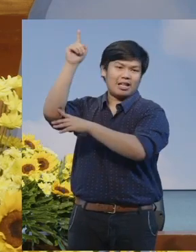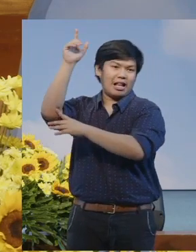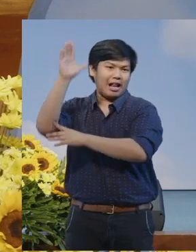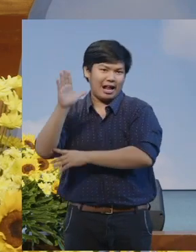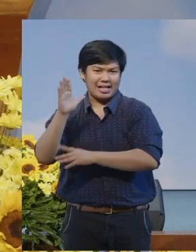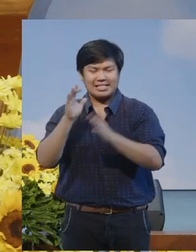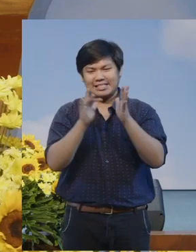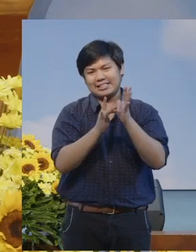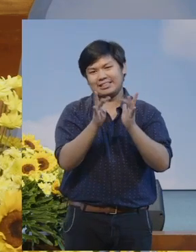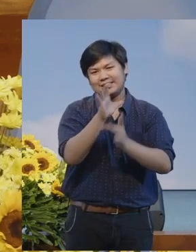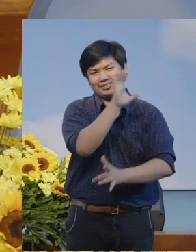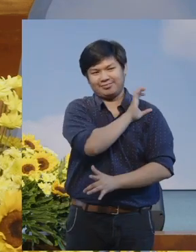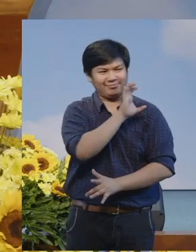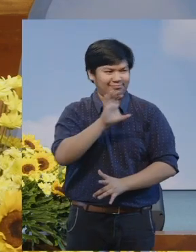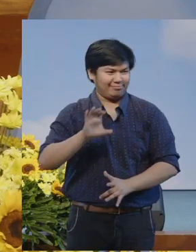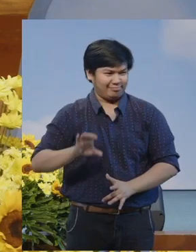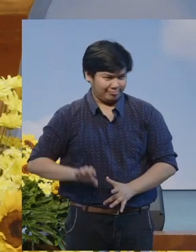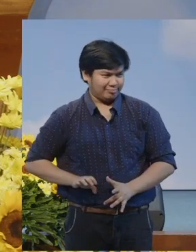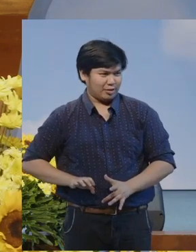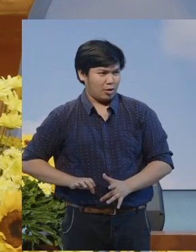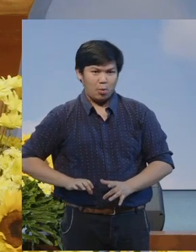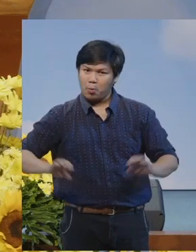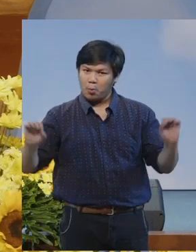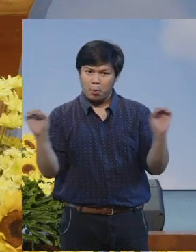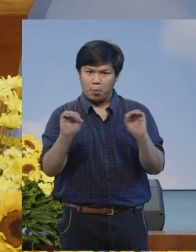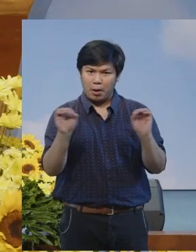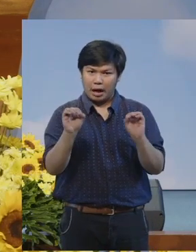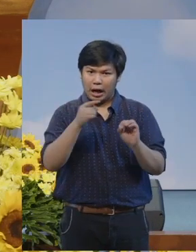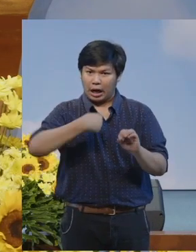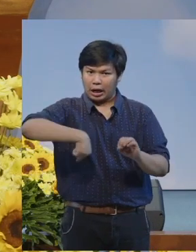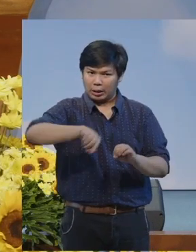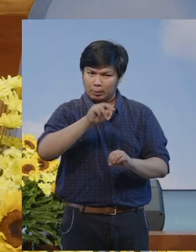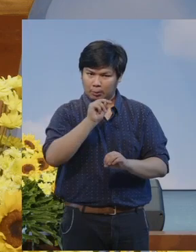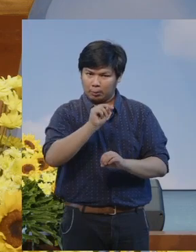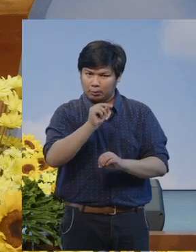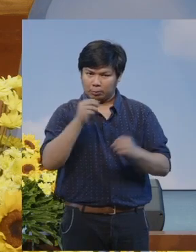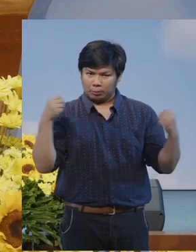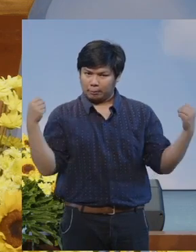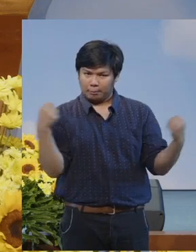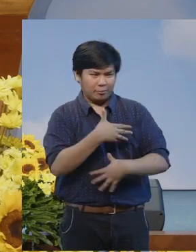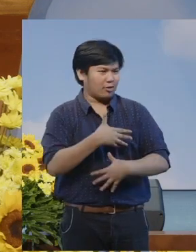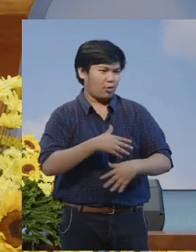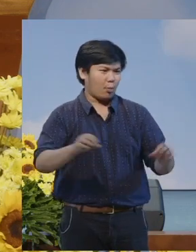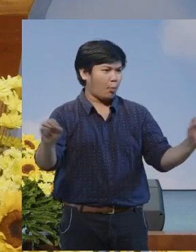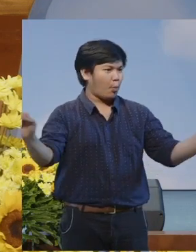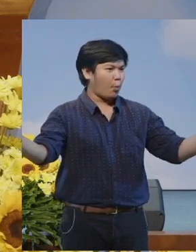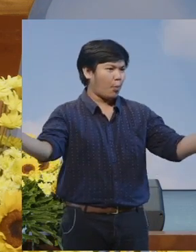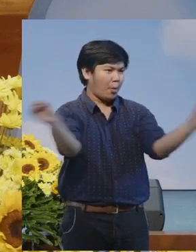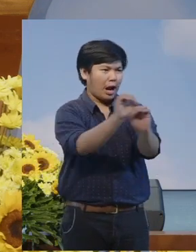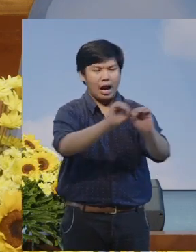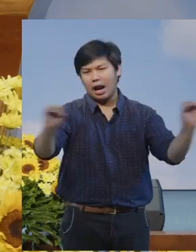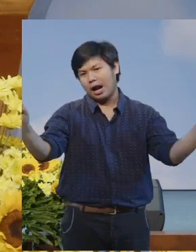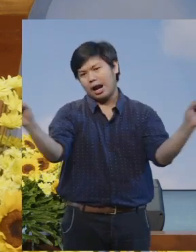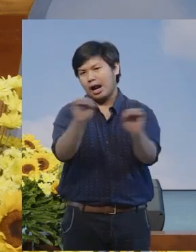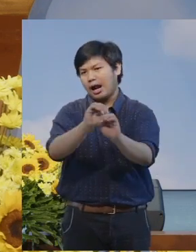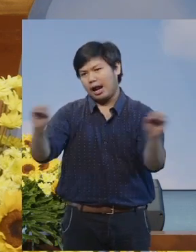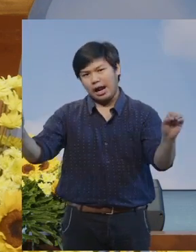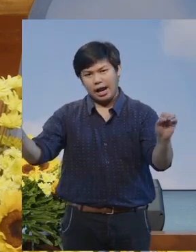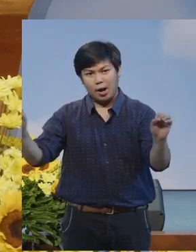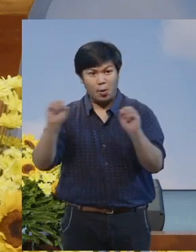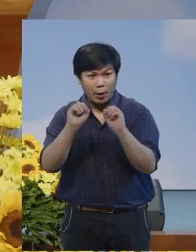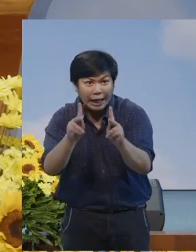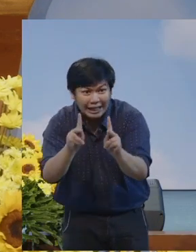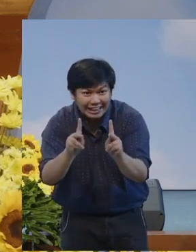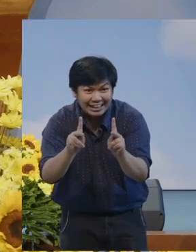ating Panginoong Jesus. Wala pong dahilan upang matakot. Pero kahit sa